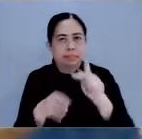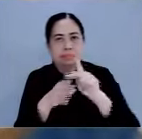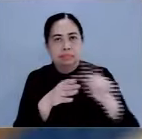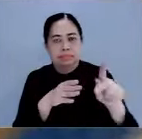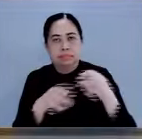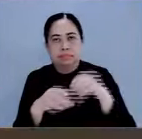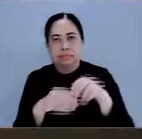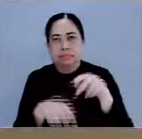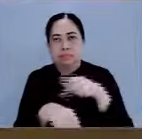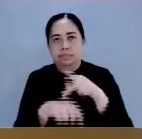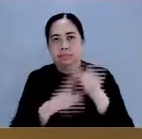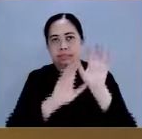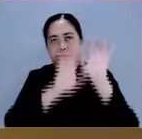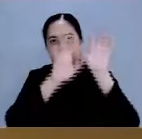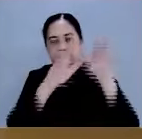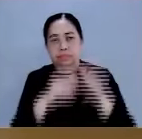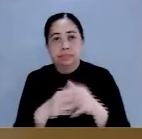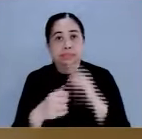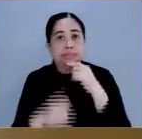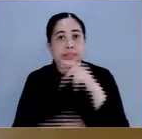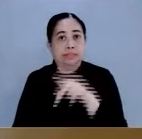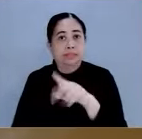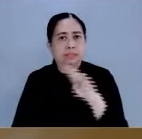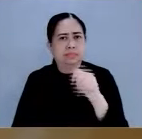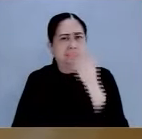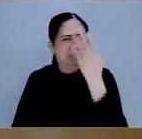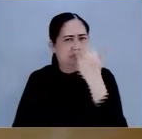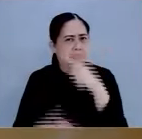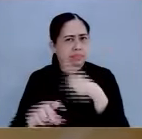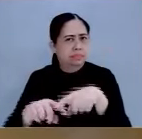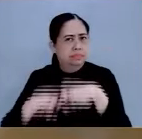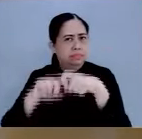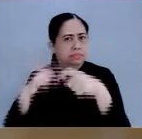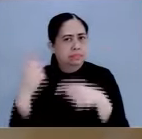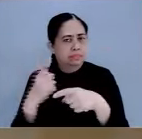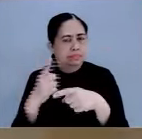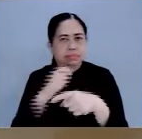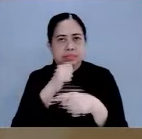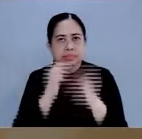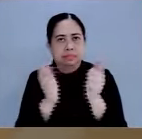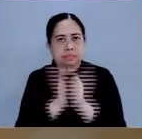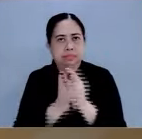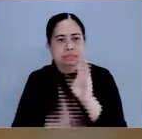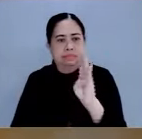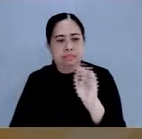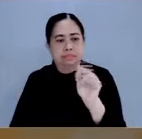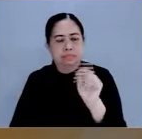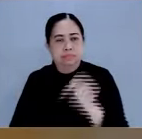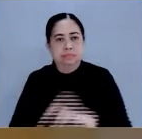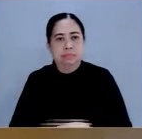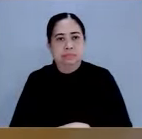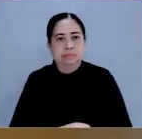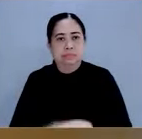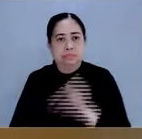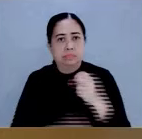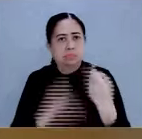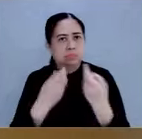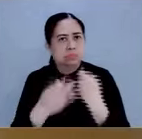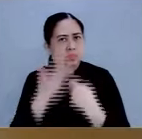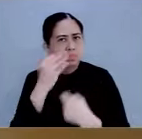bansa. Nilinaw naman ng PBA kung bakit suspension lang at hindi ban ang ginawang parusa kay Amores. Can you explain kung